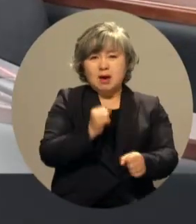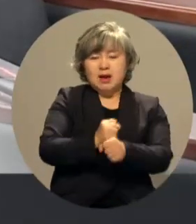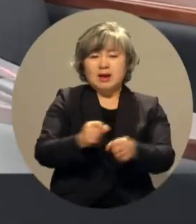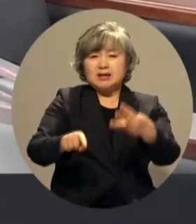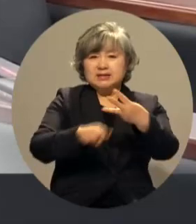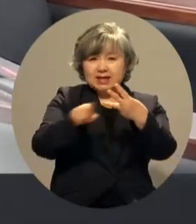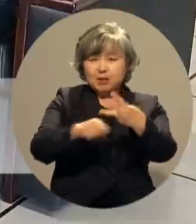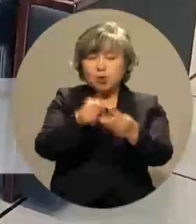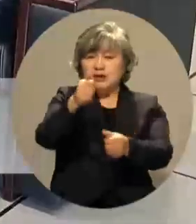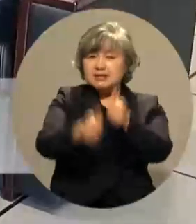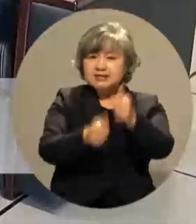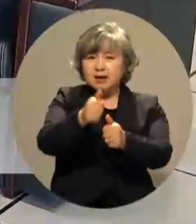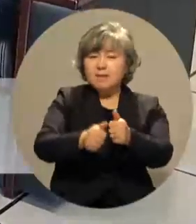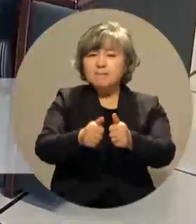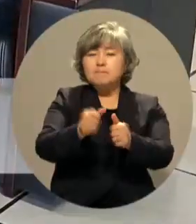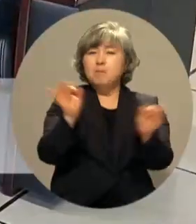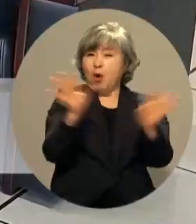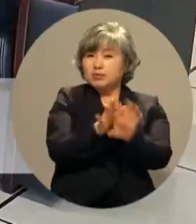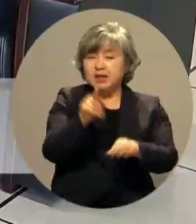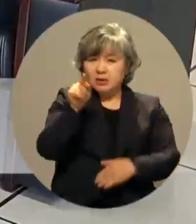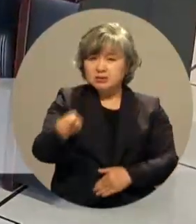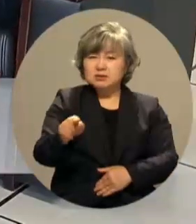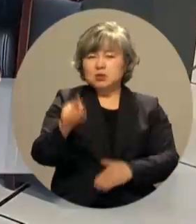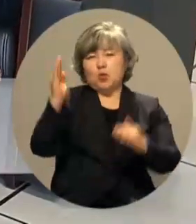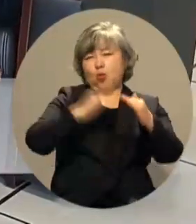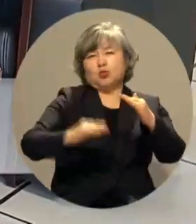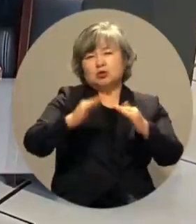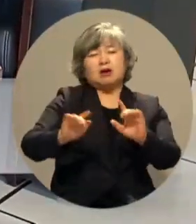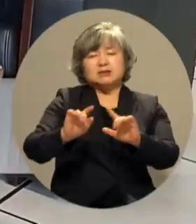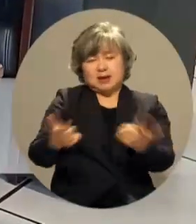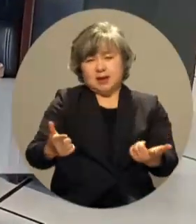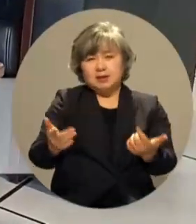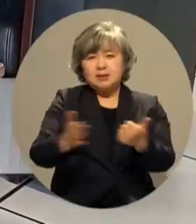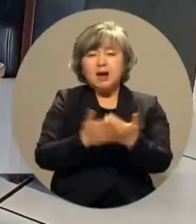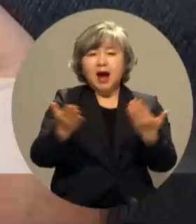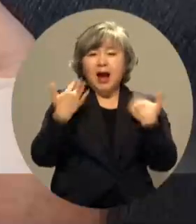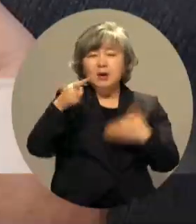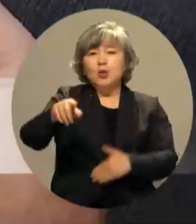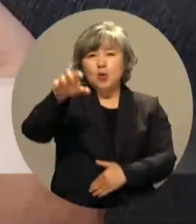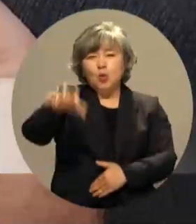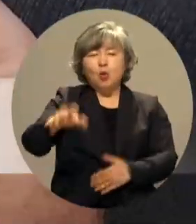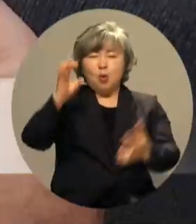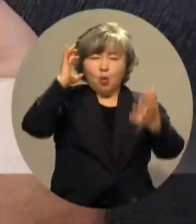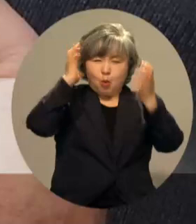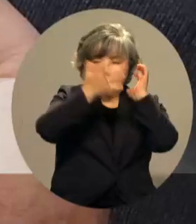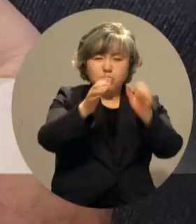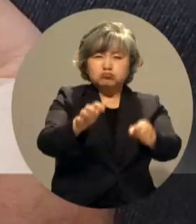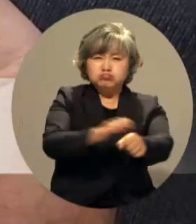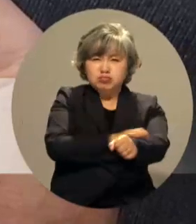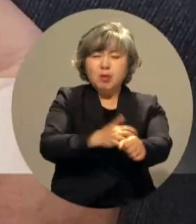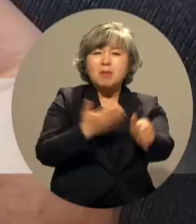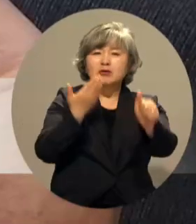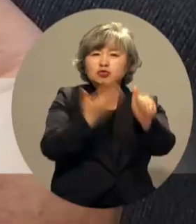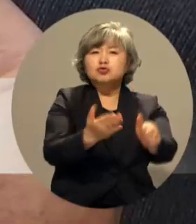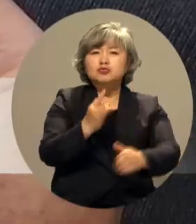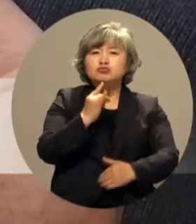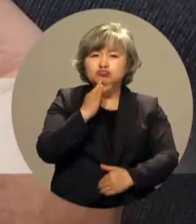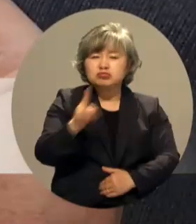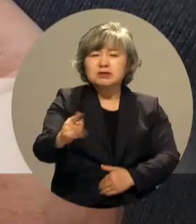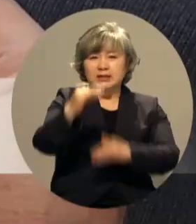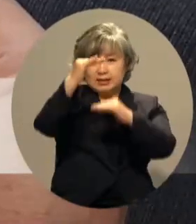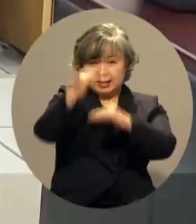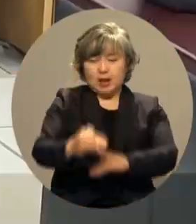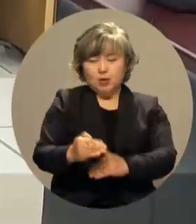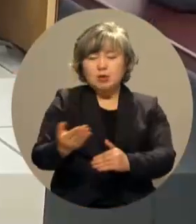3월 모의고사 응시기회를 박탈한 것은 공정하지 않은 데다 학교 현장의 혼란과 불편만 초래하고 있다는 내용의